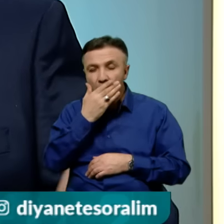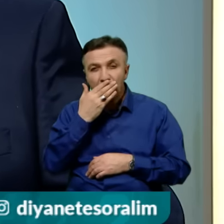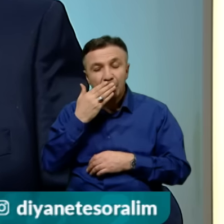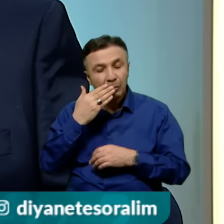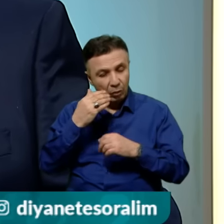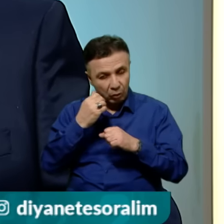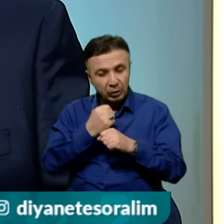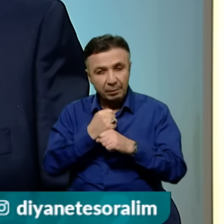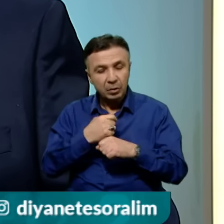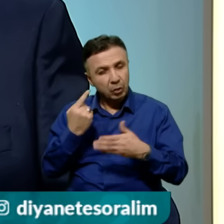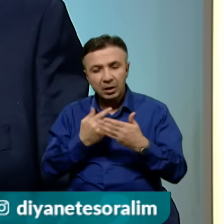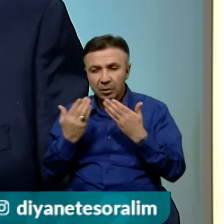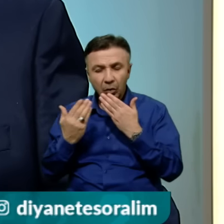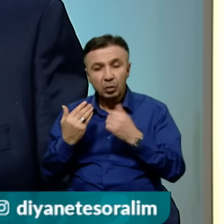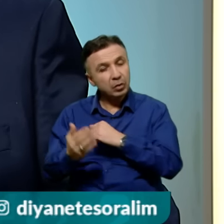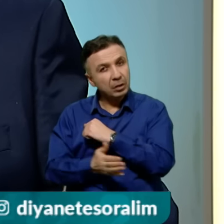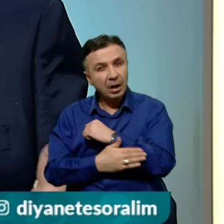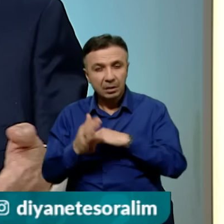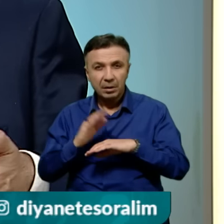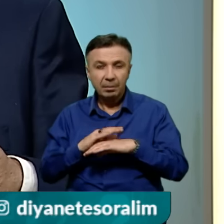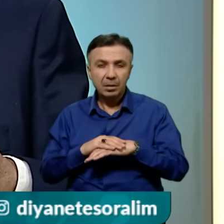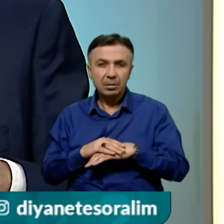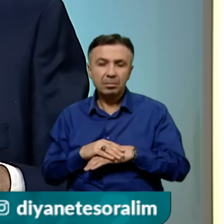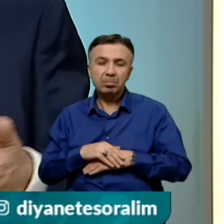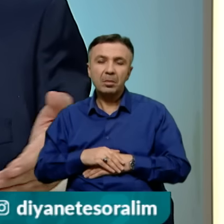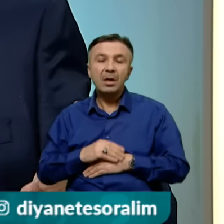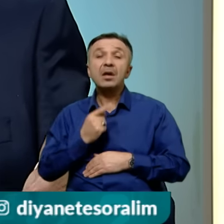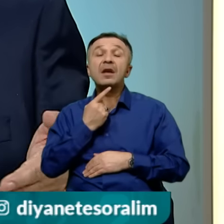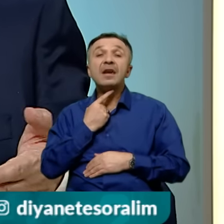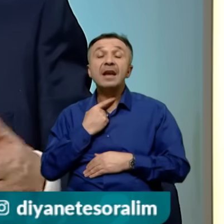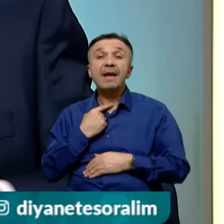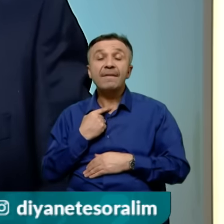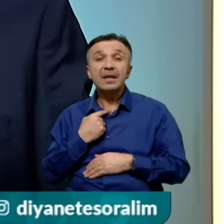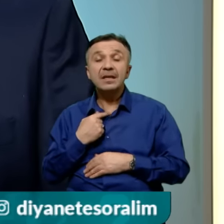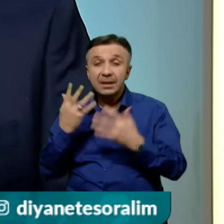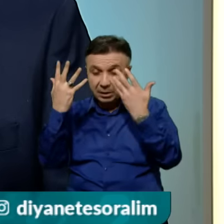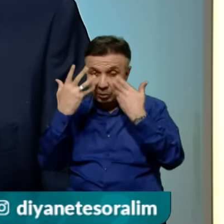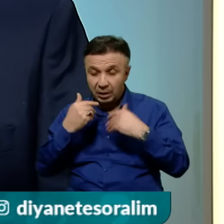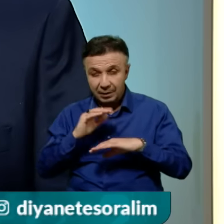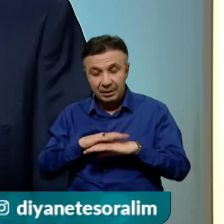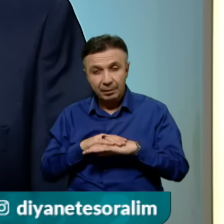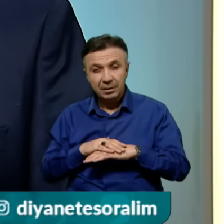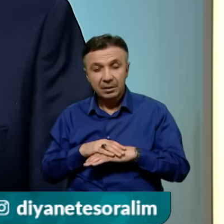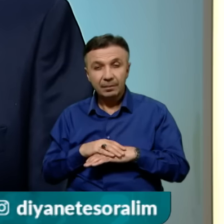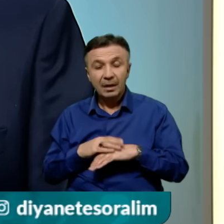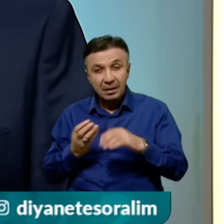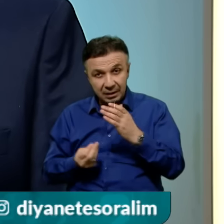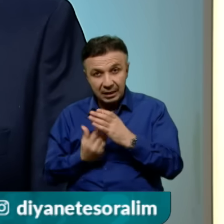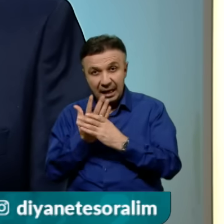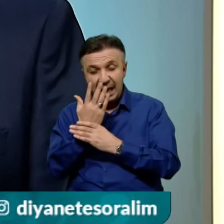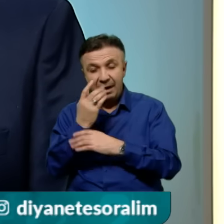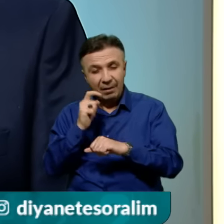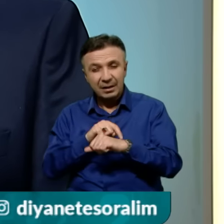Hayır Hasenat yaparız Efendim ciddi bir Nefis Muhasebesi yaparız seher vakti kalkarız Ya Rab